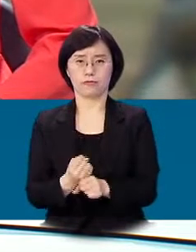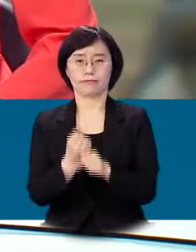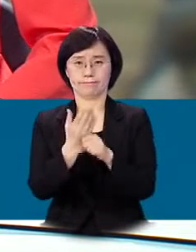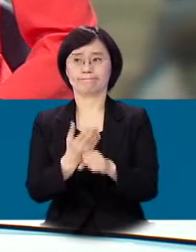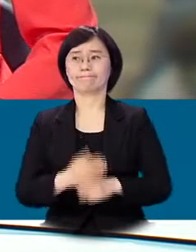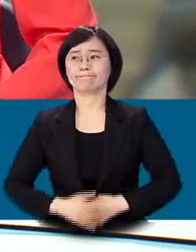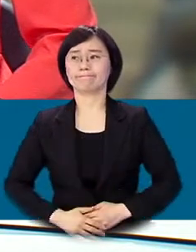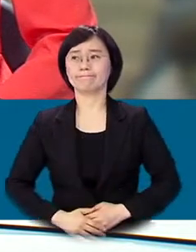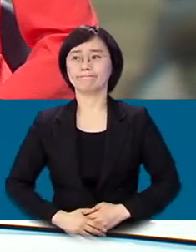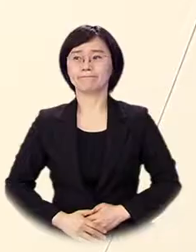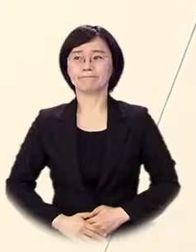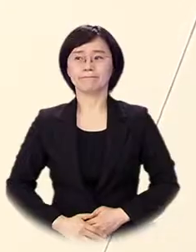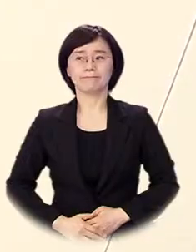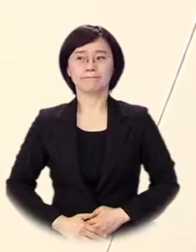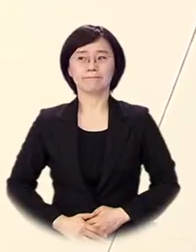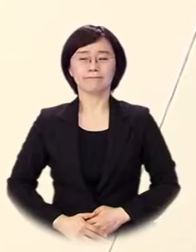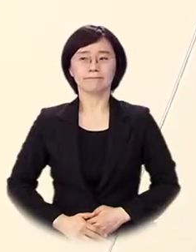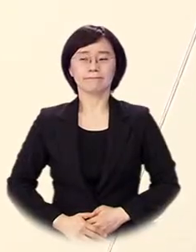기자입니다.